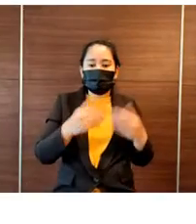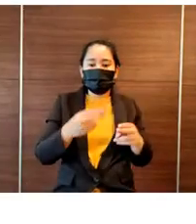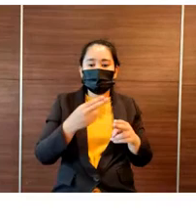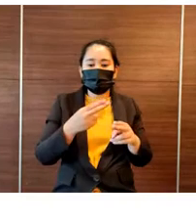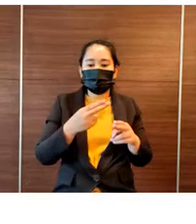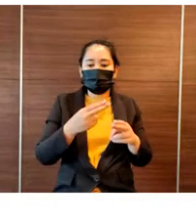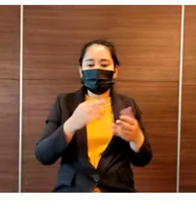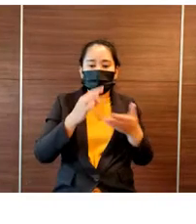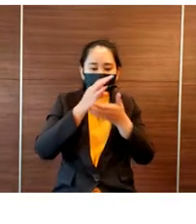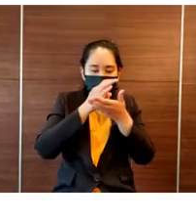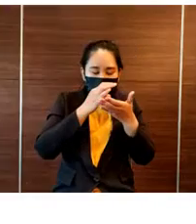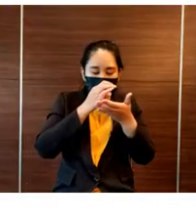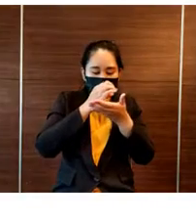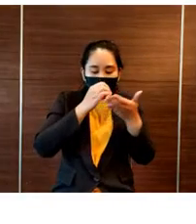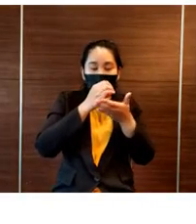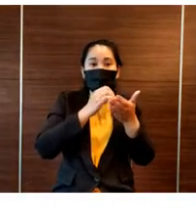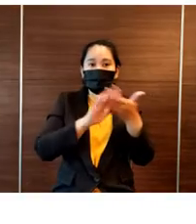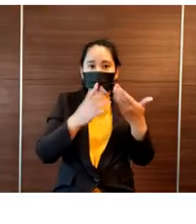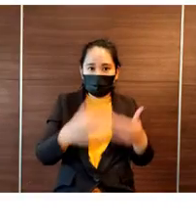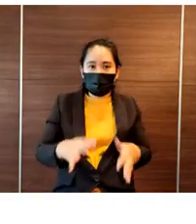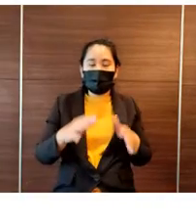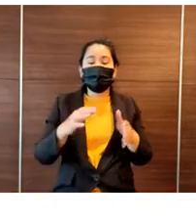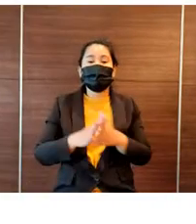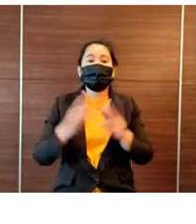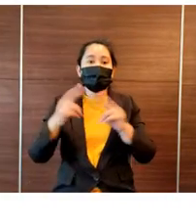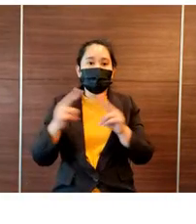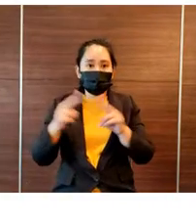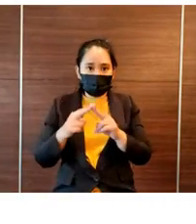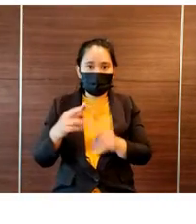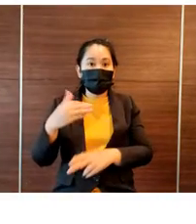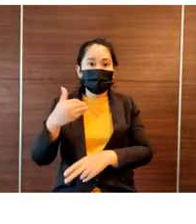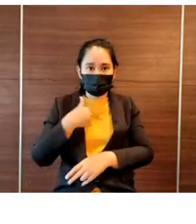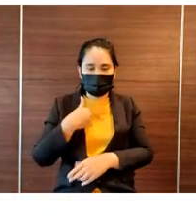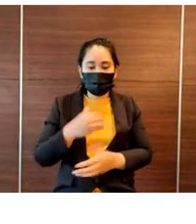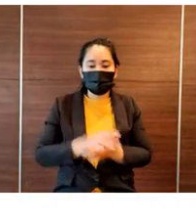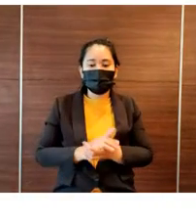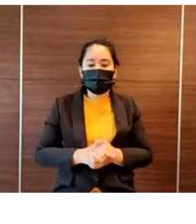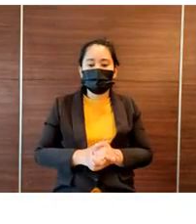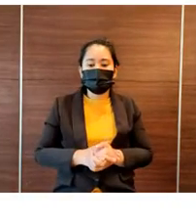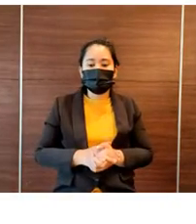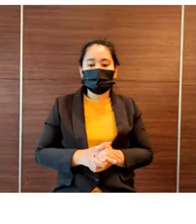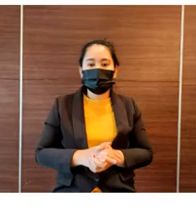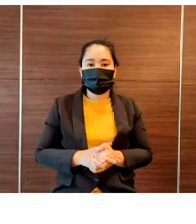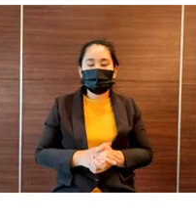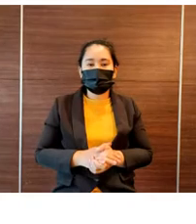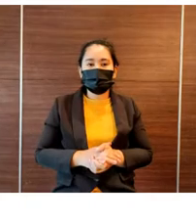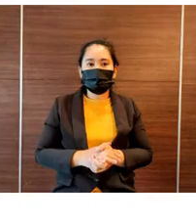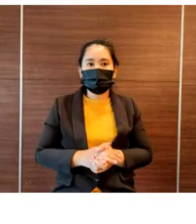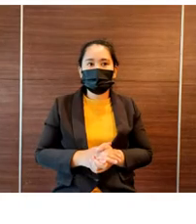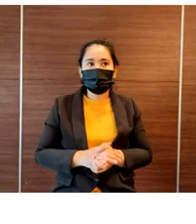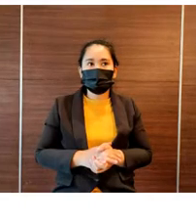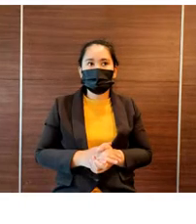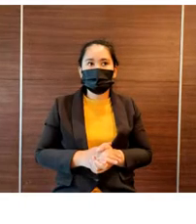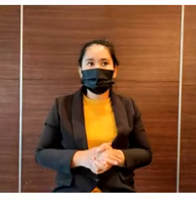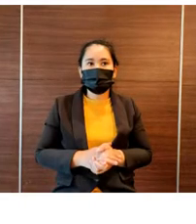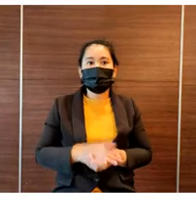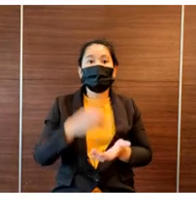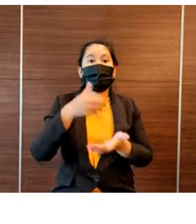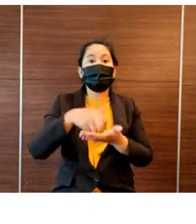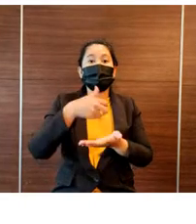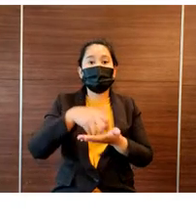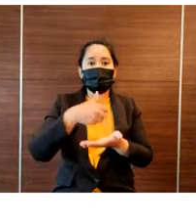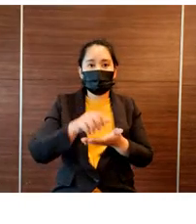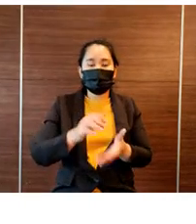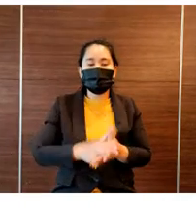คมเซ็กเป็นหลักนะครับแล้วก็จะต้องออกตัวว่าไม่ใช่ออกตัวจะเล่าให้ฟังก่